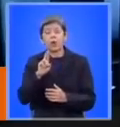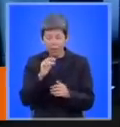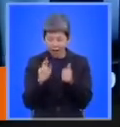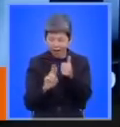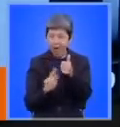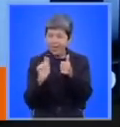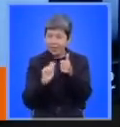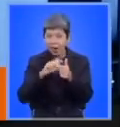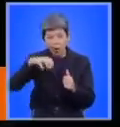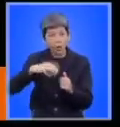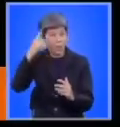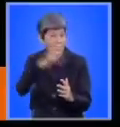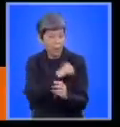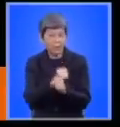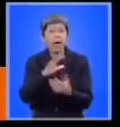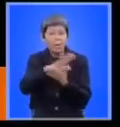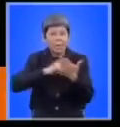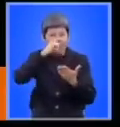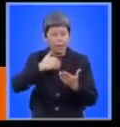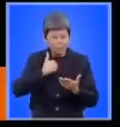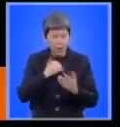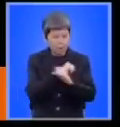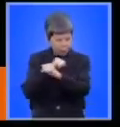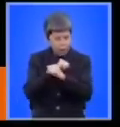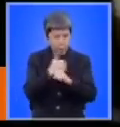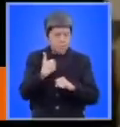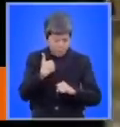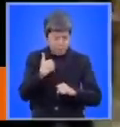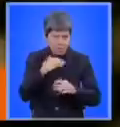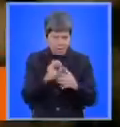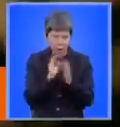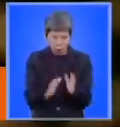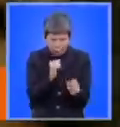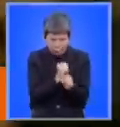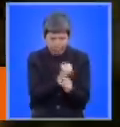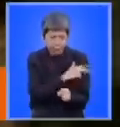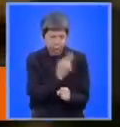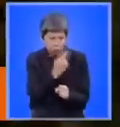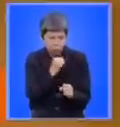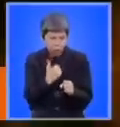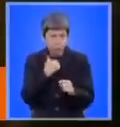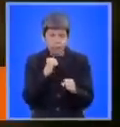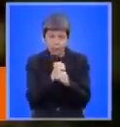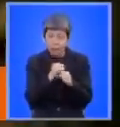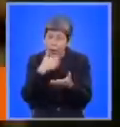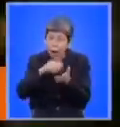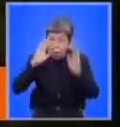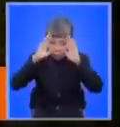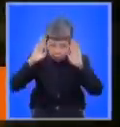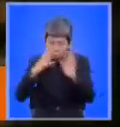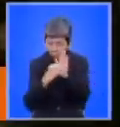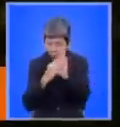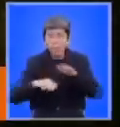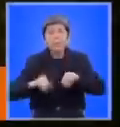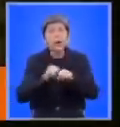องอธิบดีกรมการแพทย์ระบุว่าประเทศไทยค่ะได้มีมาตรการที่เข้มข้นในการดูแลบุคลากรทางการแพทย์มีการให้ความรู้อบรมตาม